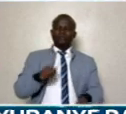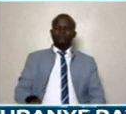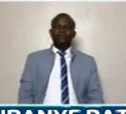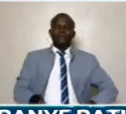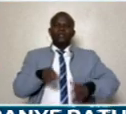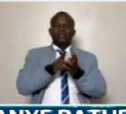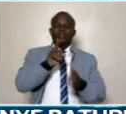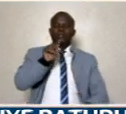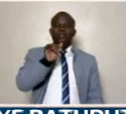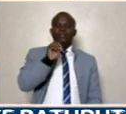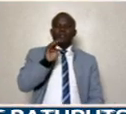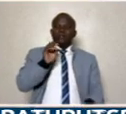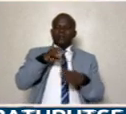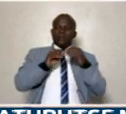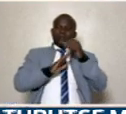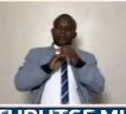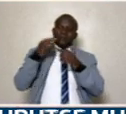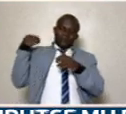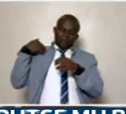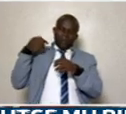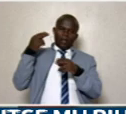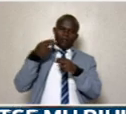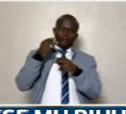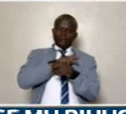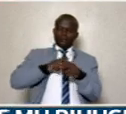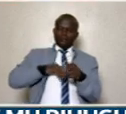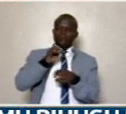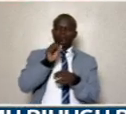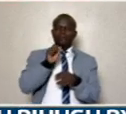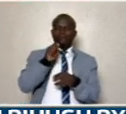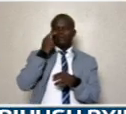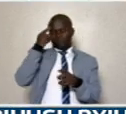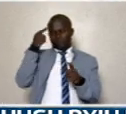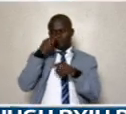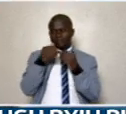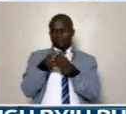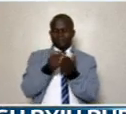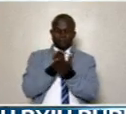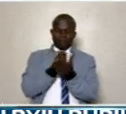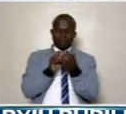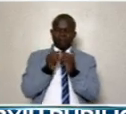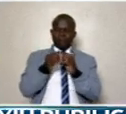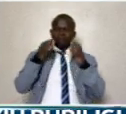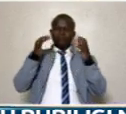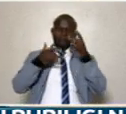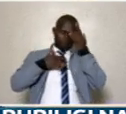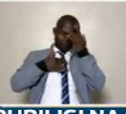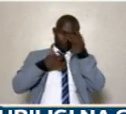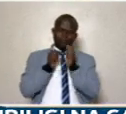Dr. Kayumba Edgar, umuyobozi mukuru w'ibitaro byitiriwe Umwami Faisal, avuga ko ikigamijwe ari kubaga umubare munini